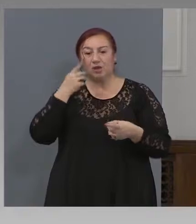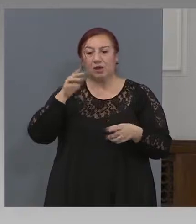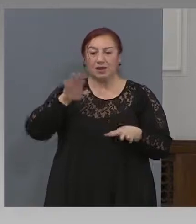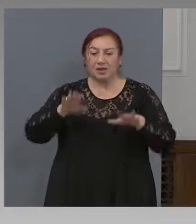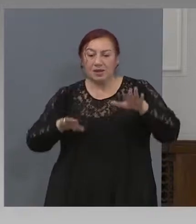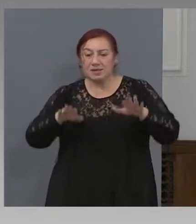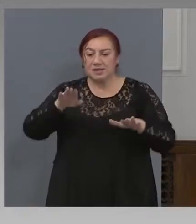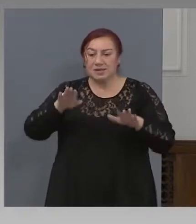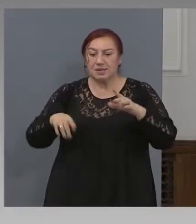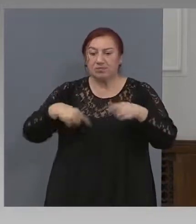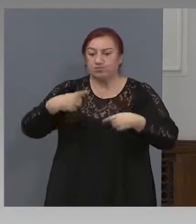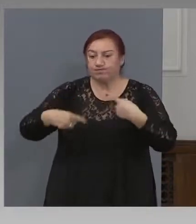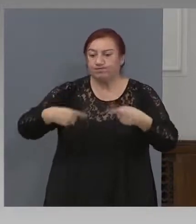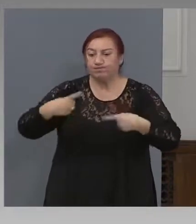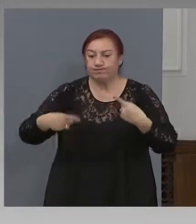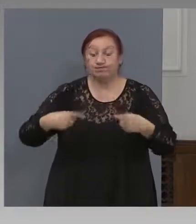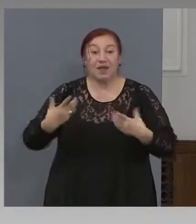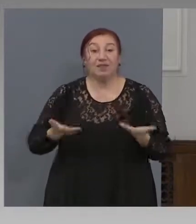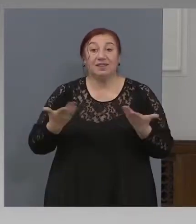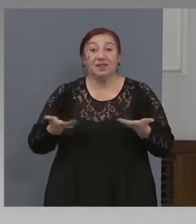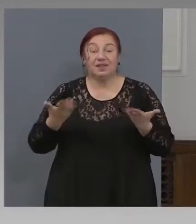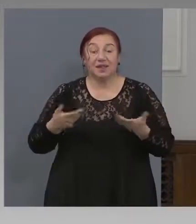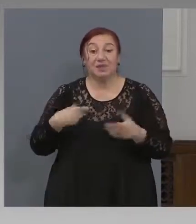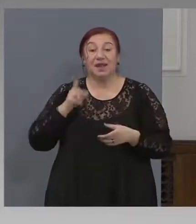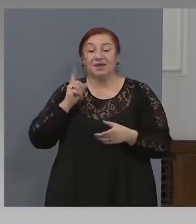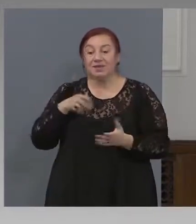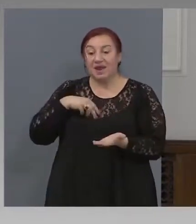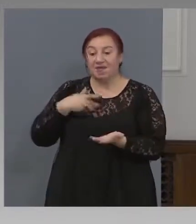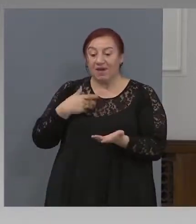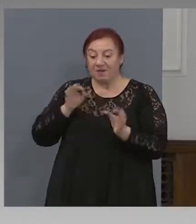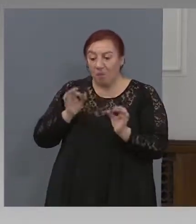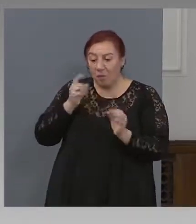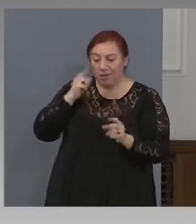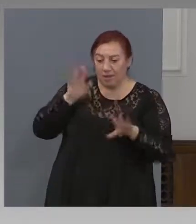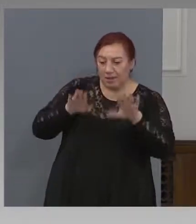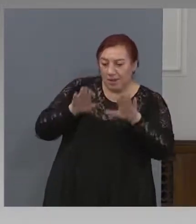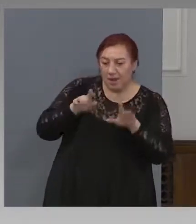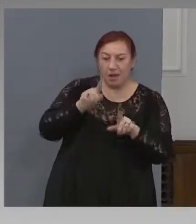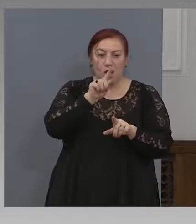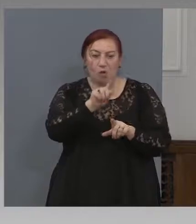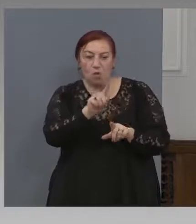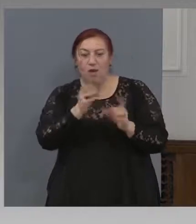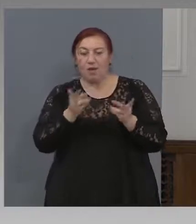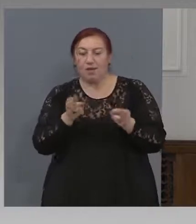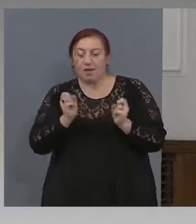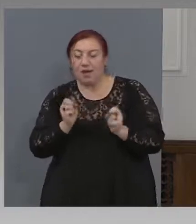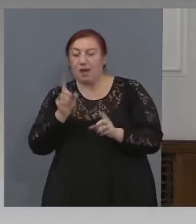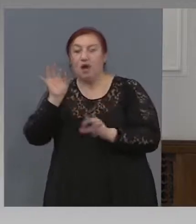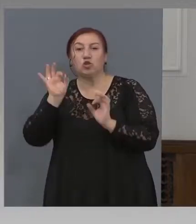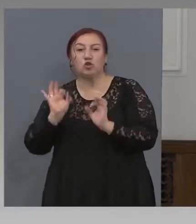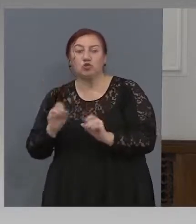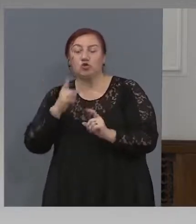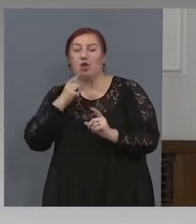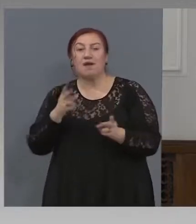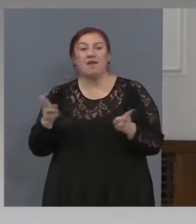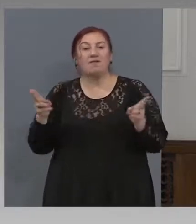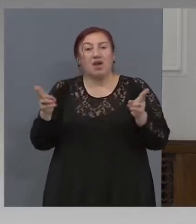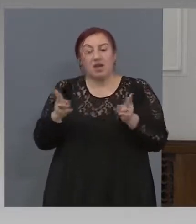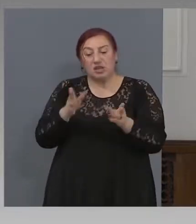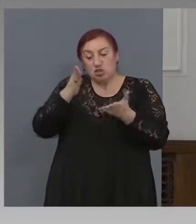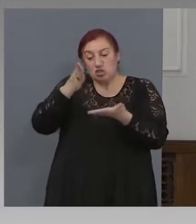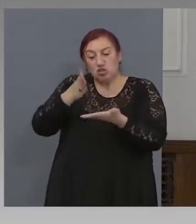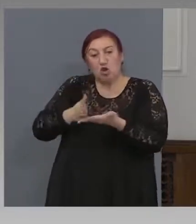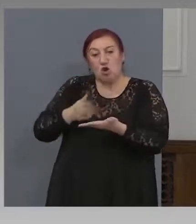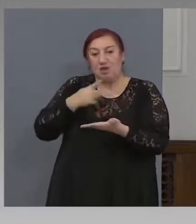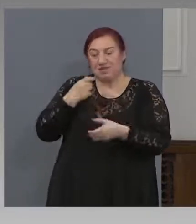ситуацията, ние трябва наистина в движение да преценяваме кое, как, точно и с какъв срок на действие. Тъй, че аз лично